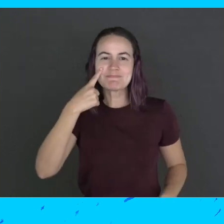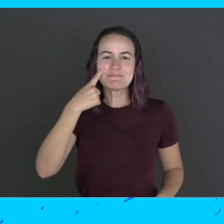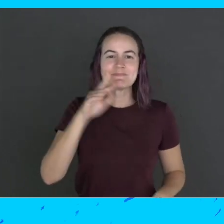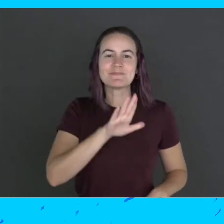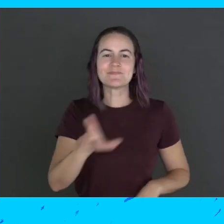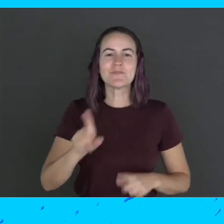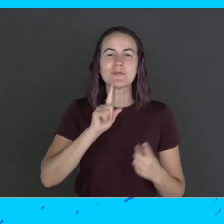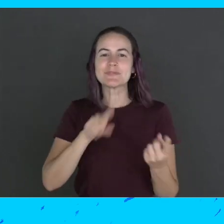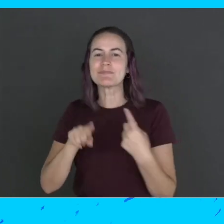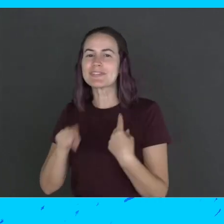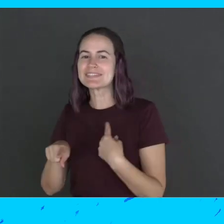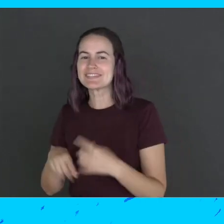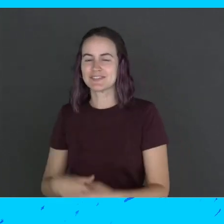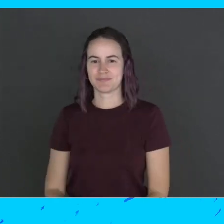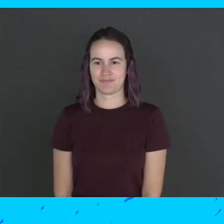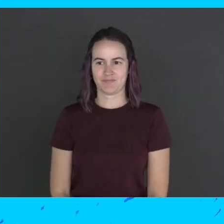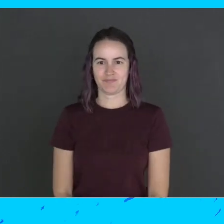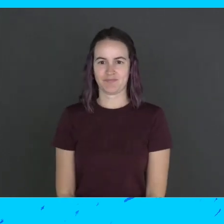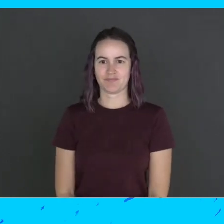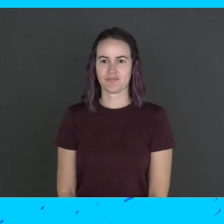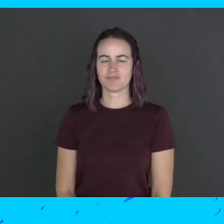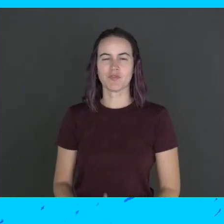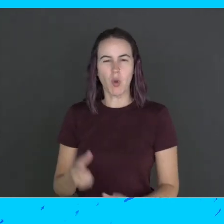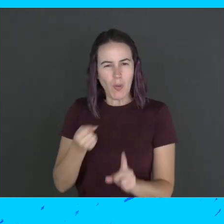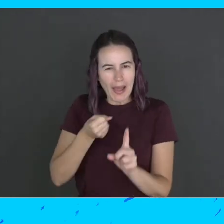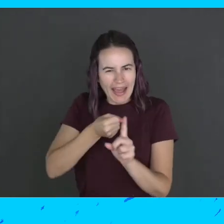Which advocacy methods do you